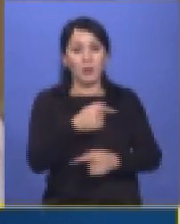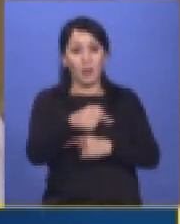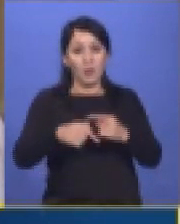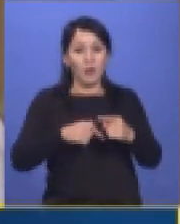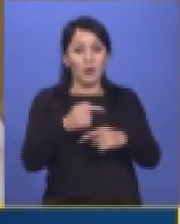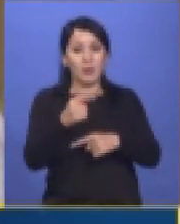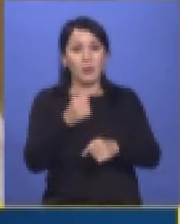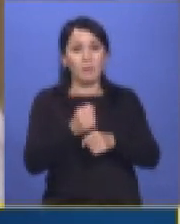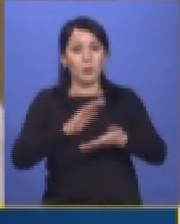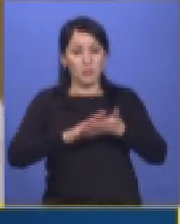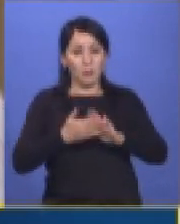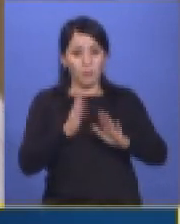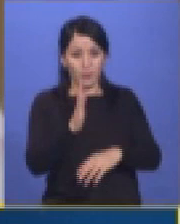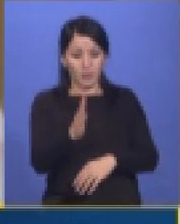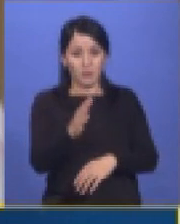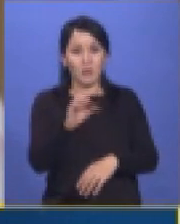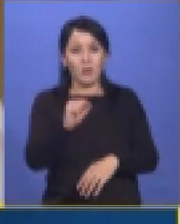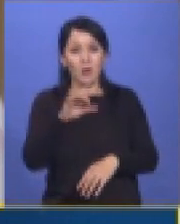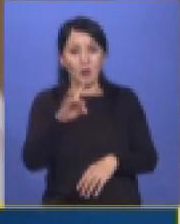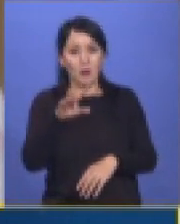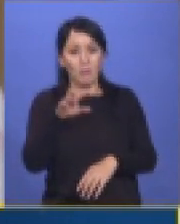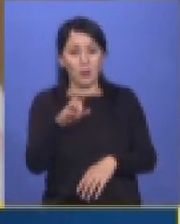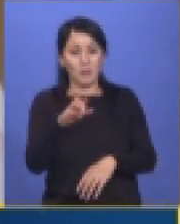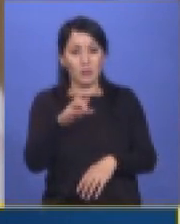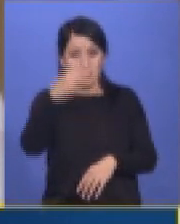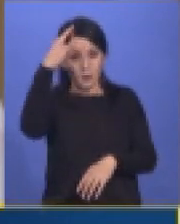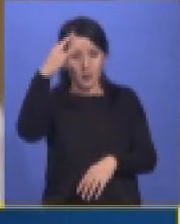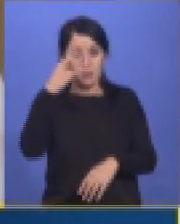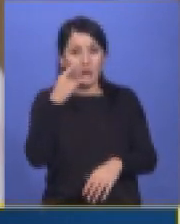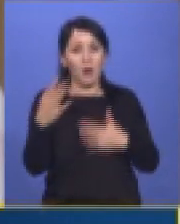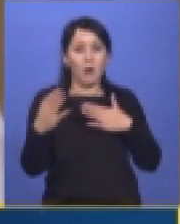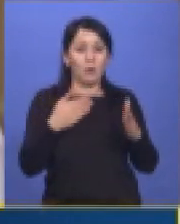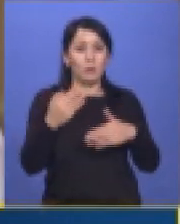арасында жасалған келісімдер болашақта Біріккен араб әмірліктері мен Қазақстанның қарым-қатынасын тереңдете түспек.